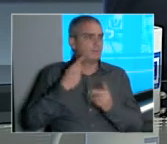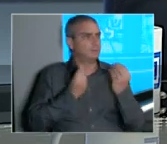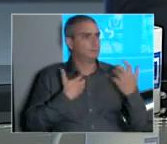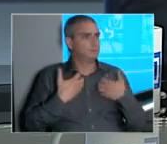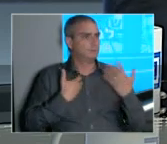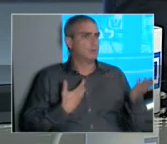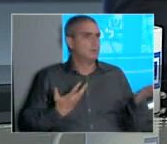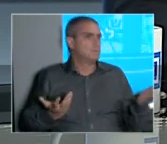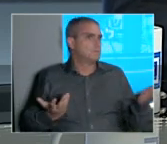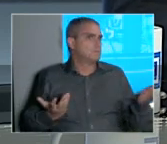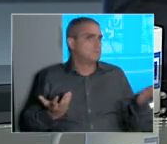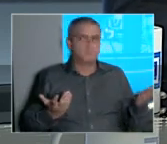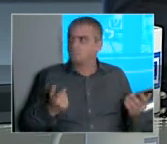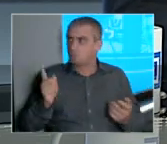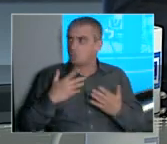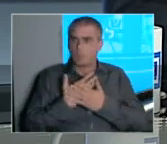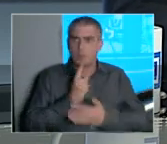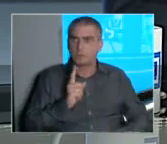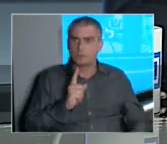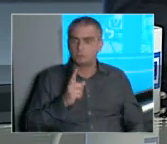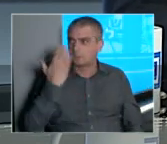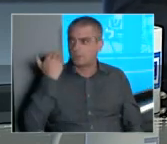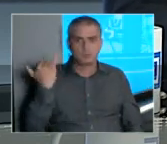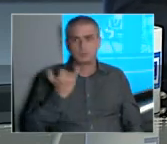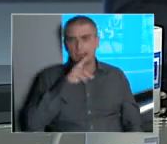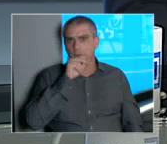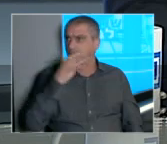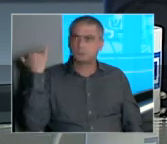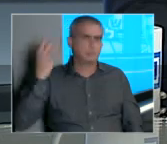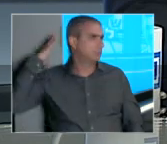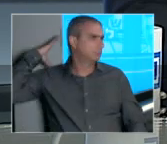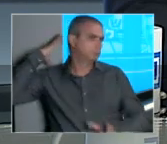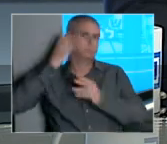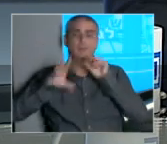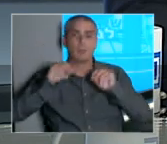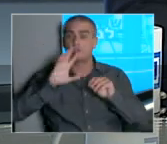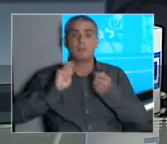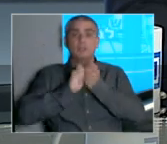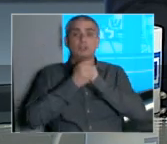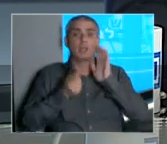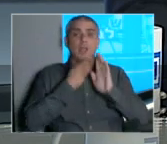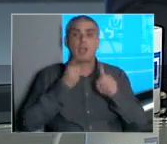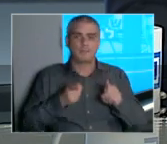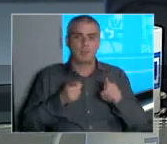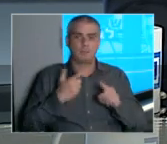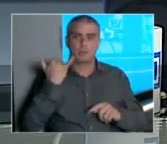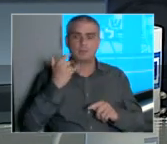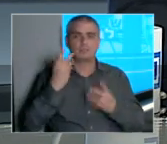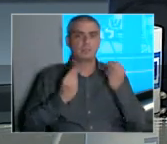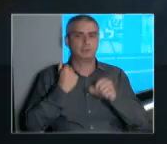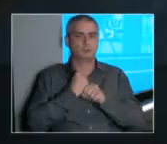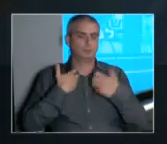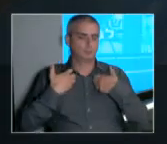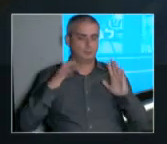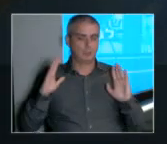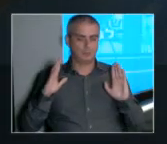המשחק שלהם כלפי לפיד? אני לא חושב שהוא חדש. זו הייתה הטרמינולוגיה שלו בכל מערכות הבחירות. רק מה שהשתנה הפעם, שתמיד הם שיחקו משחק,